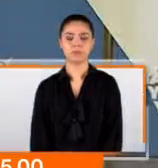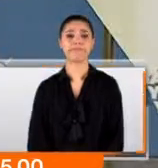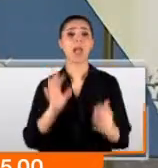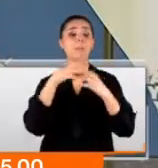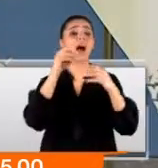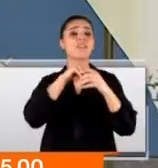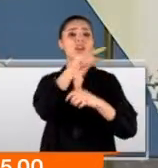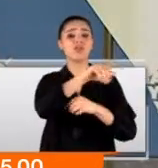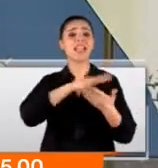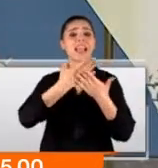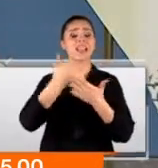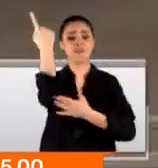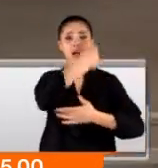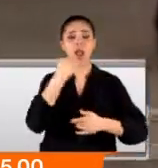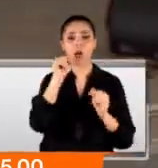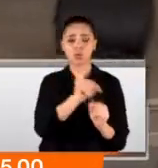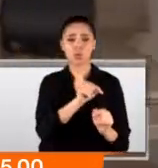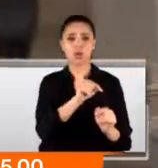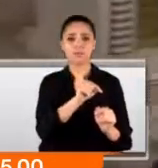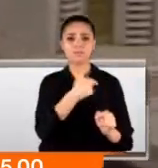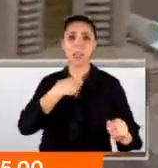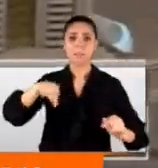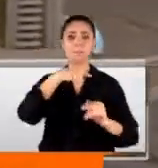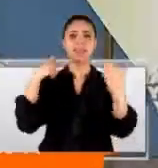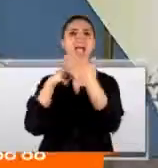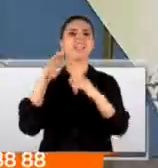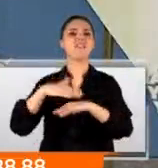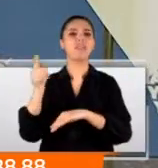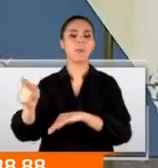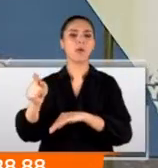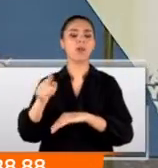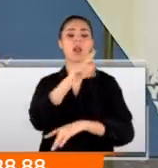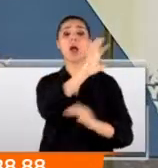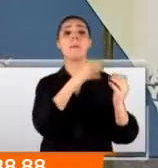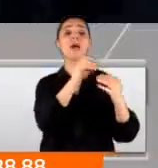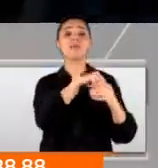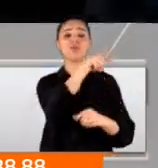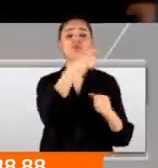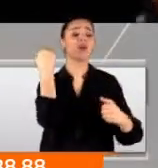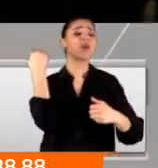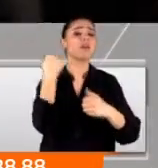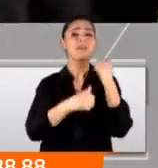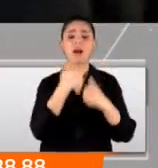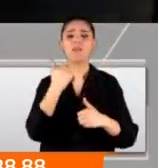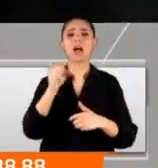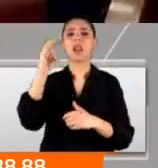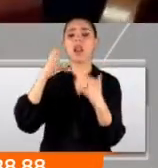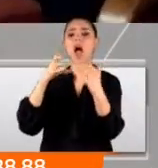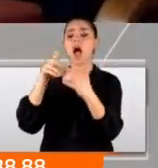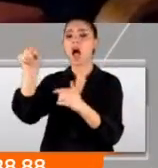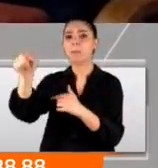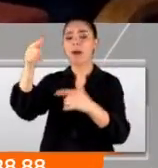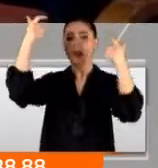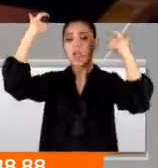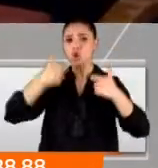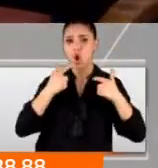Partilerinde yaşanan istifalar dolayısıyla bizi hedef alıyorlar. Parti içi kavgalardan AK Parti'yi mesul